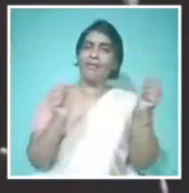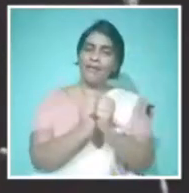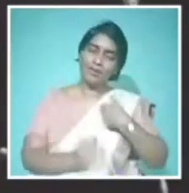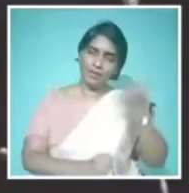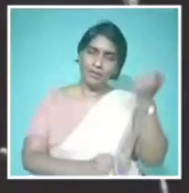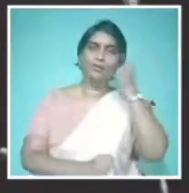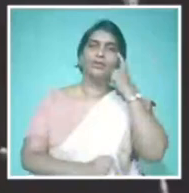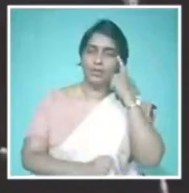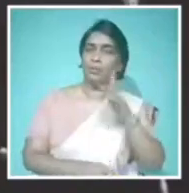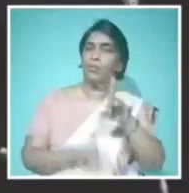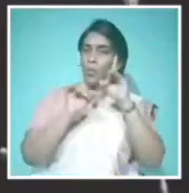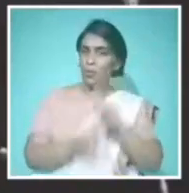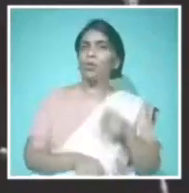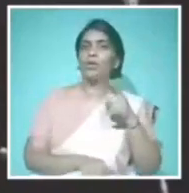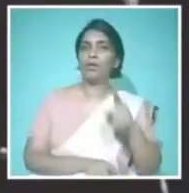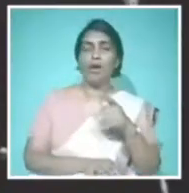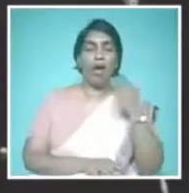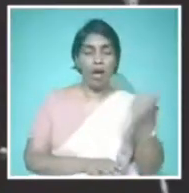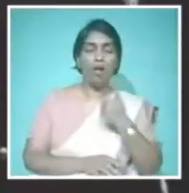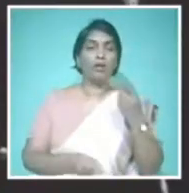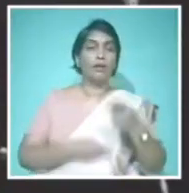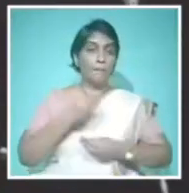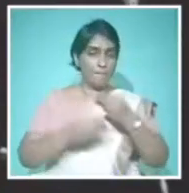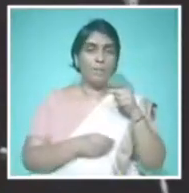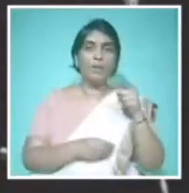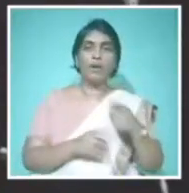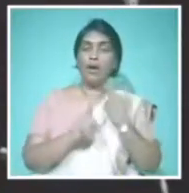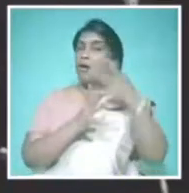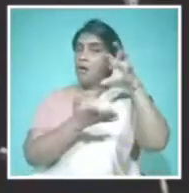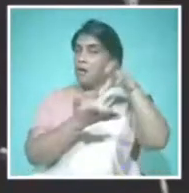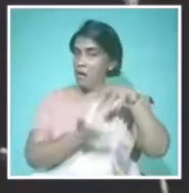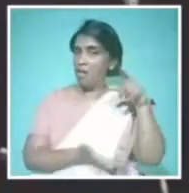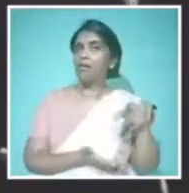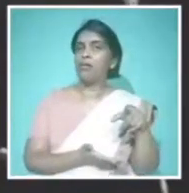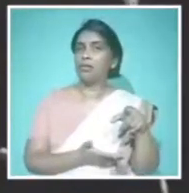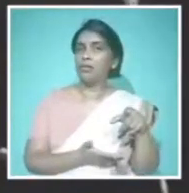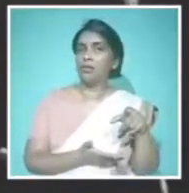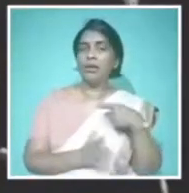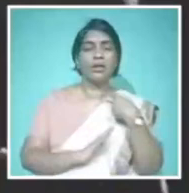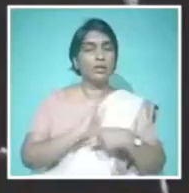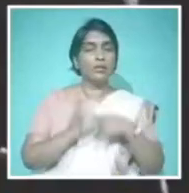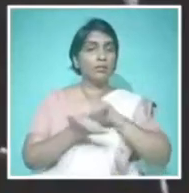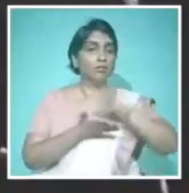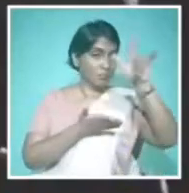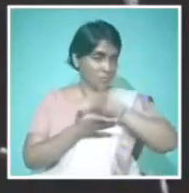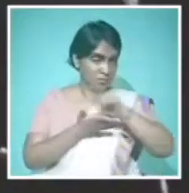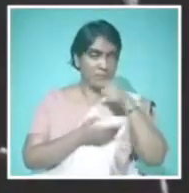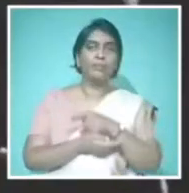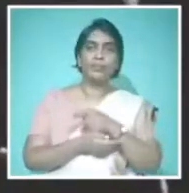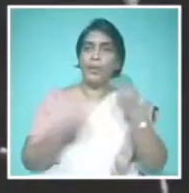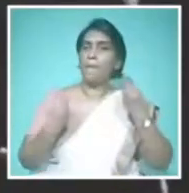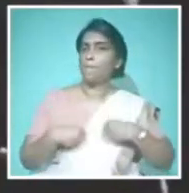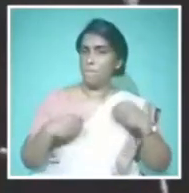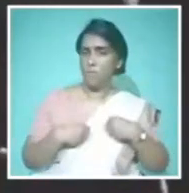yang matakai, evak yang matamai, tahu alat tu rendah berat tino, mereka lape, Sri Lanka buan sama agama, padu